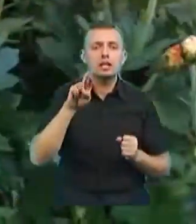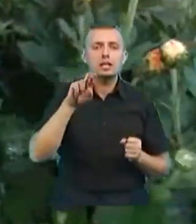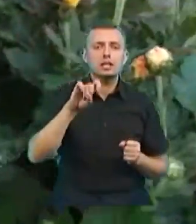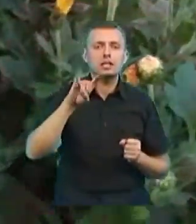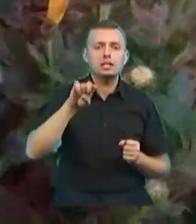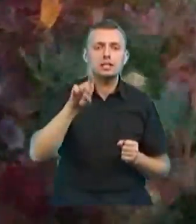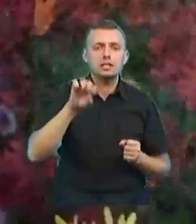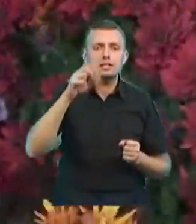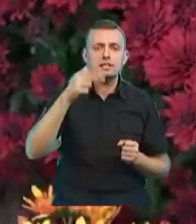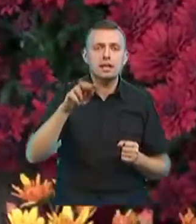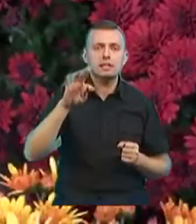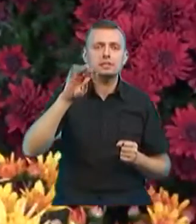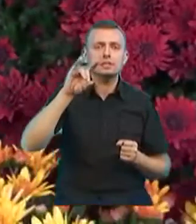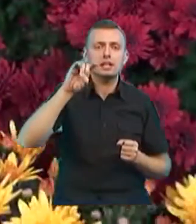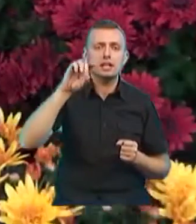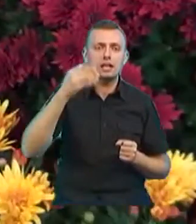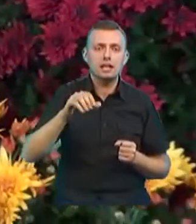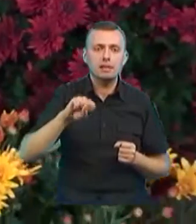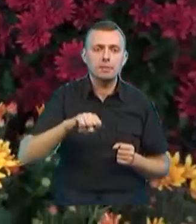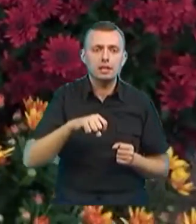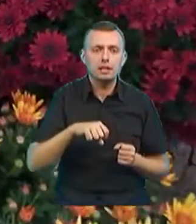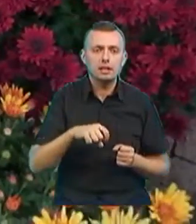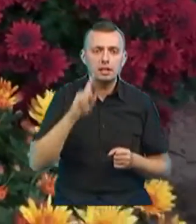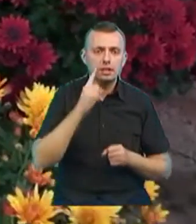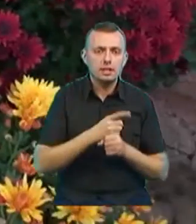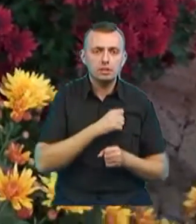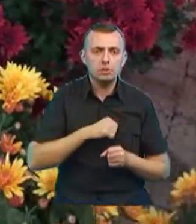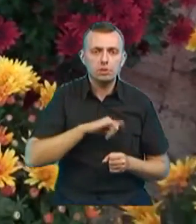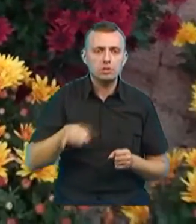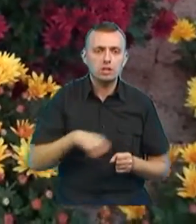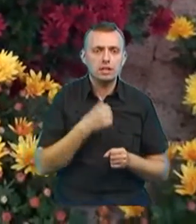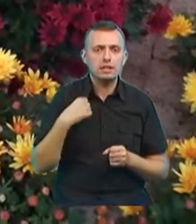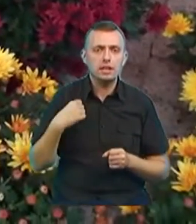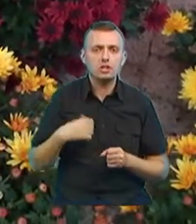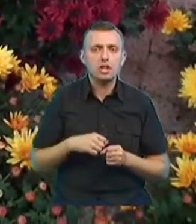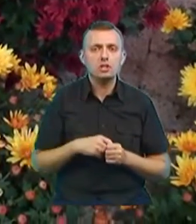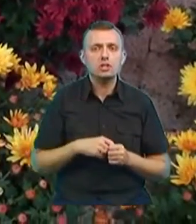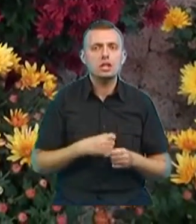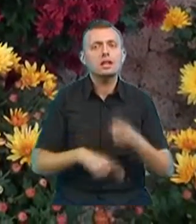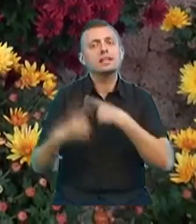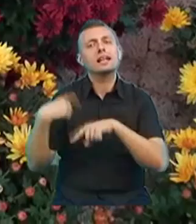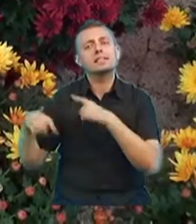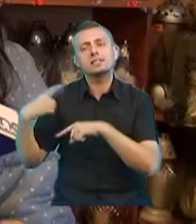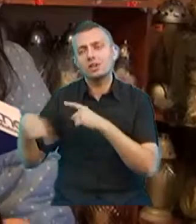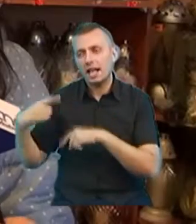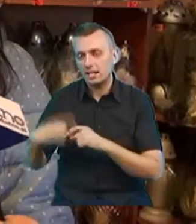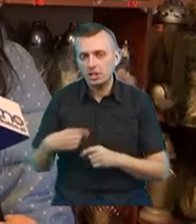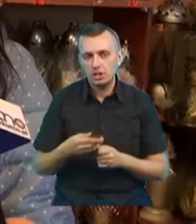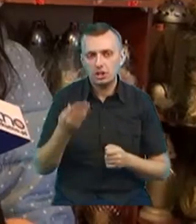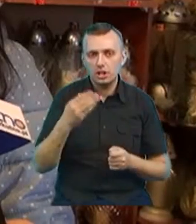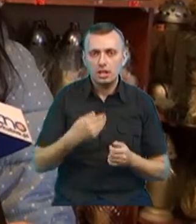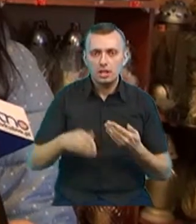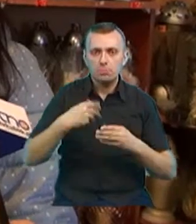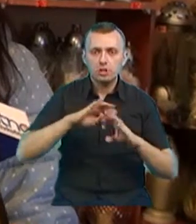są chryzantemy, które występują w różnych kolorach i rozmiarach, ale na nie decydują się najczęściej tradycjonaliści. Przede